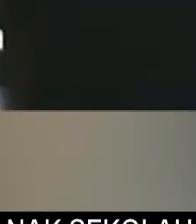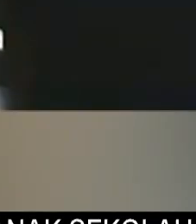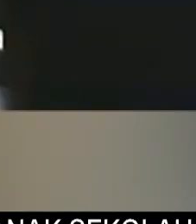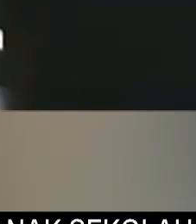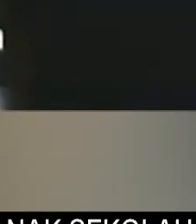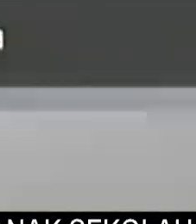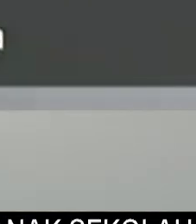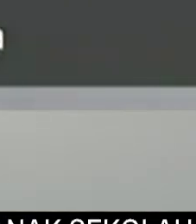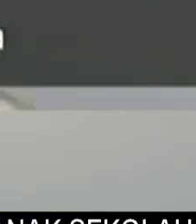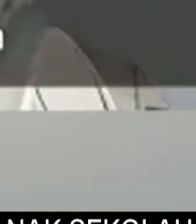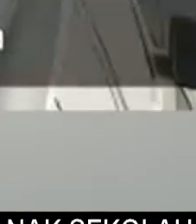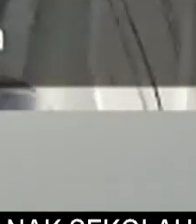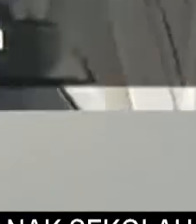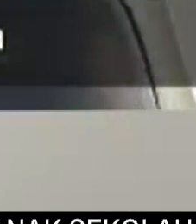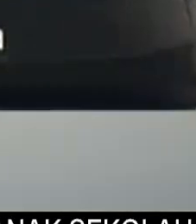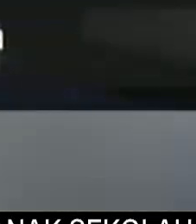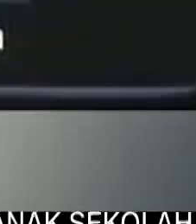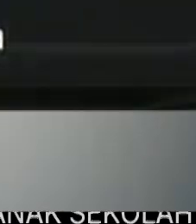FS menuju ke rumah dinas Duren 3.